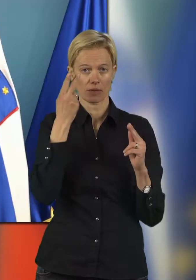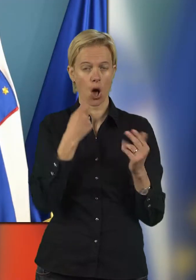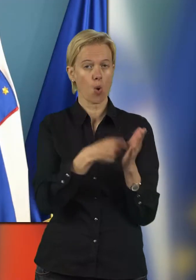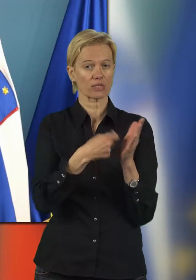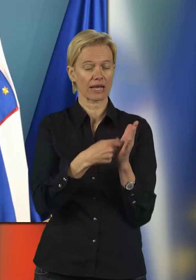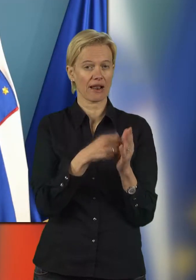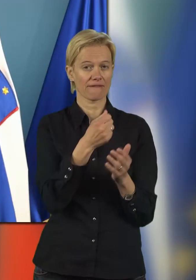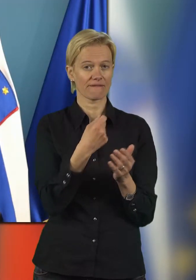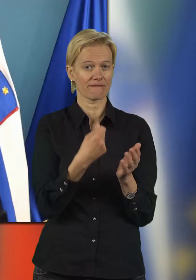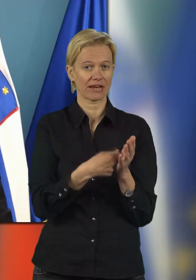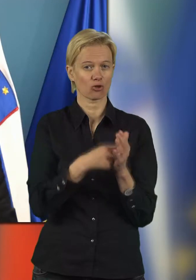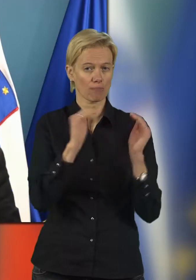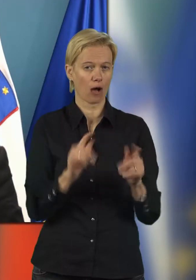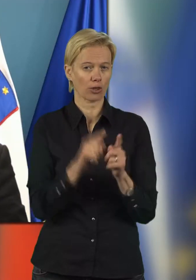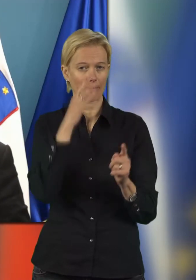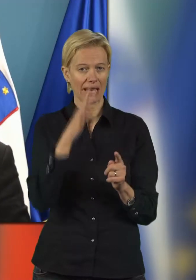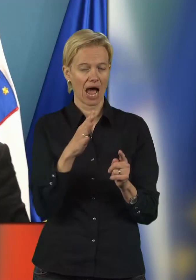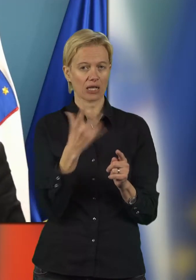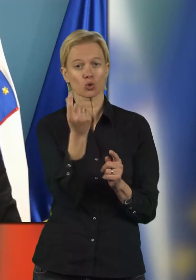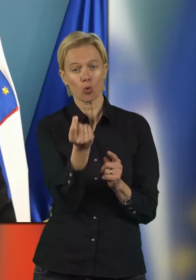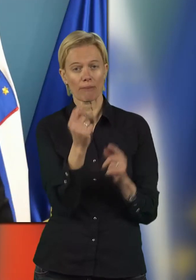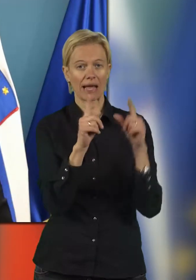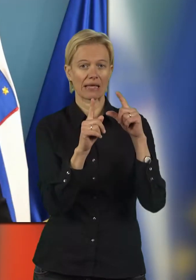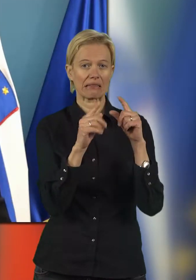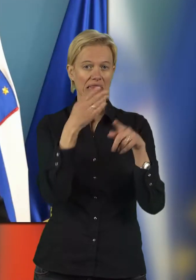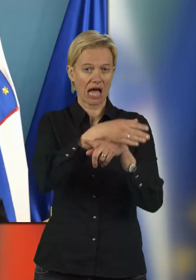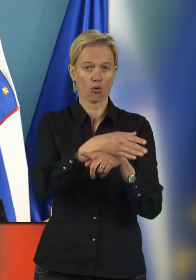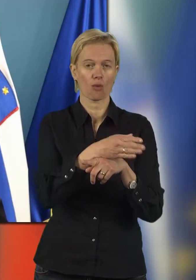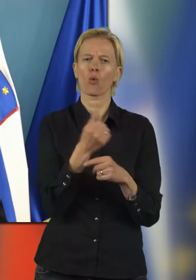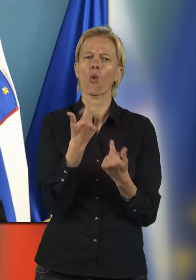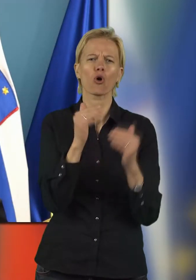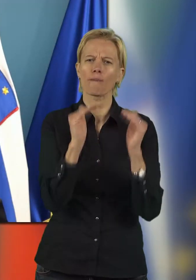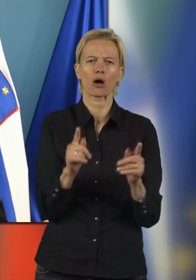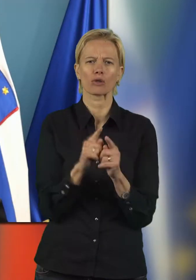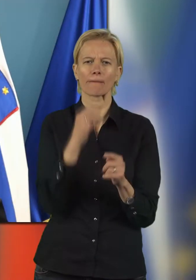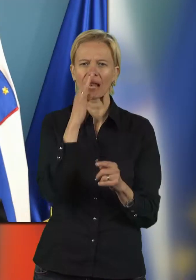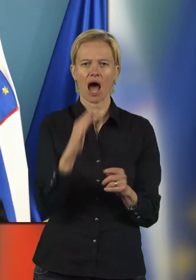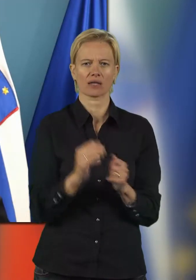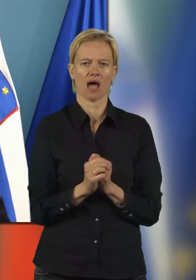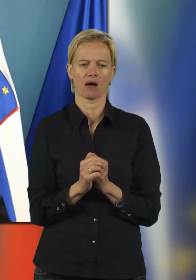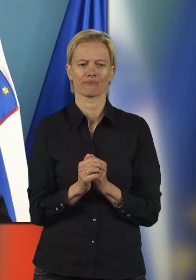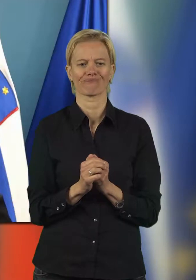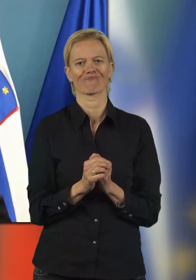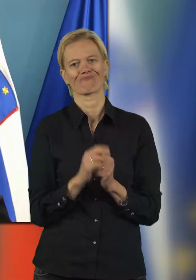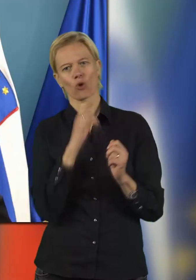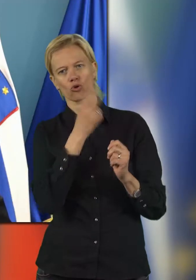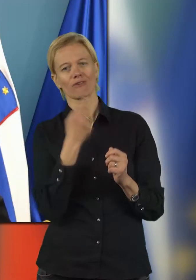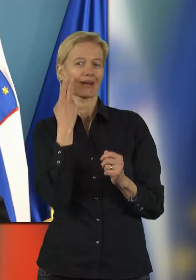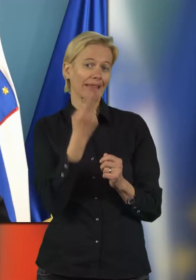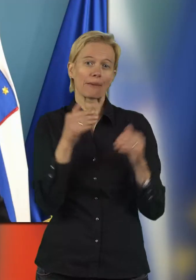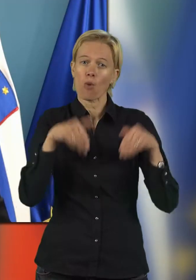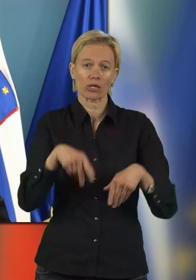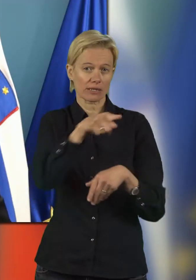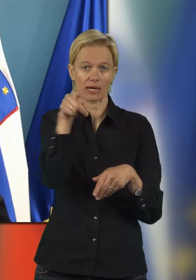Če sem prav razumela, je zdaj pač ocenjena vrednost manj kot milijarda z DDV-jem. Pa me zanima, koliko manj kot milijarda?